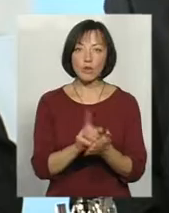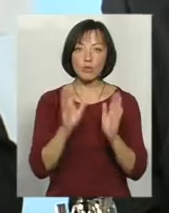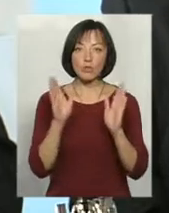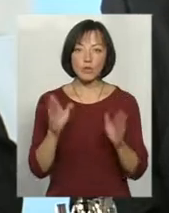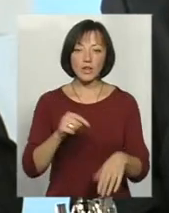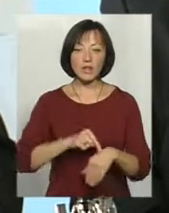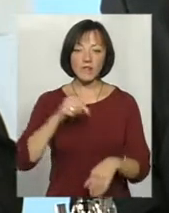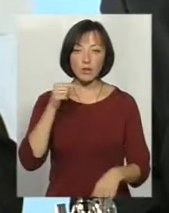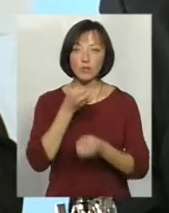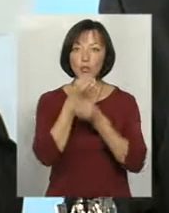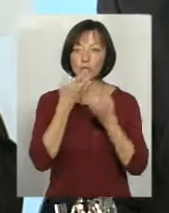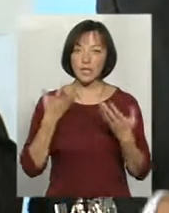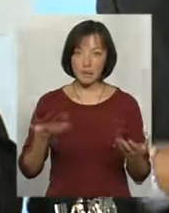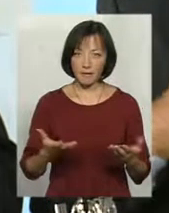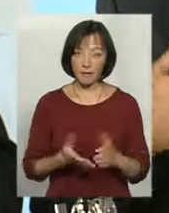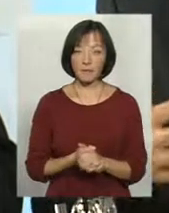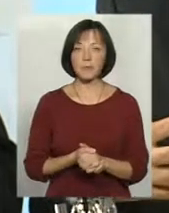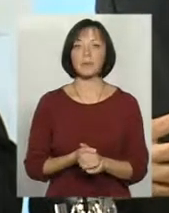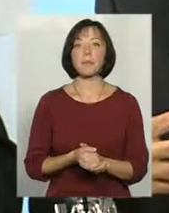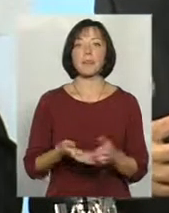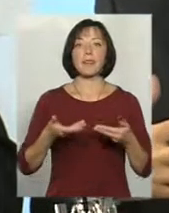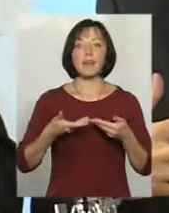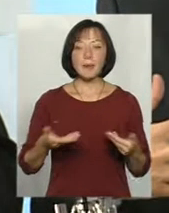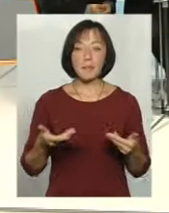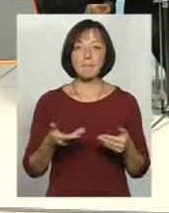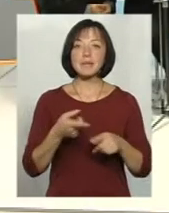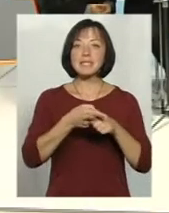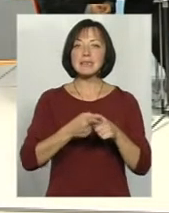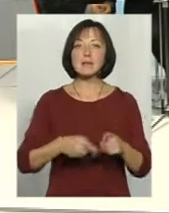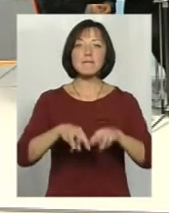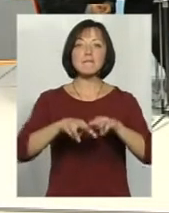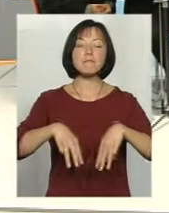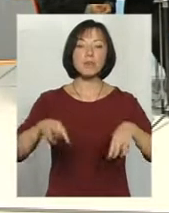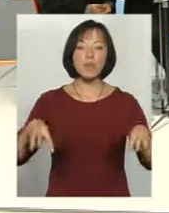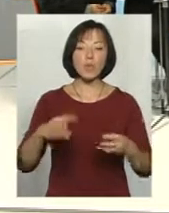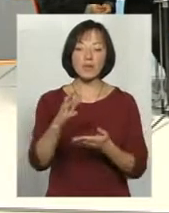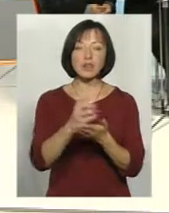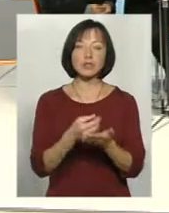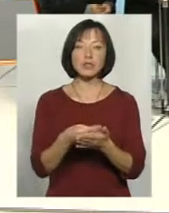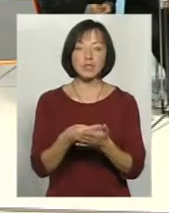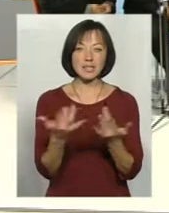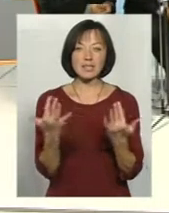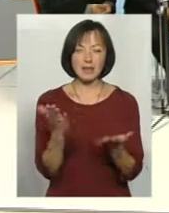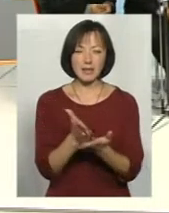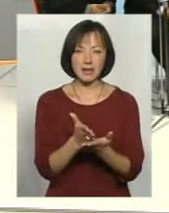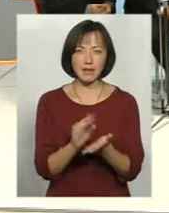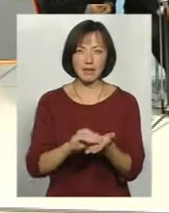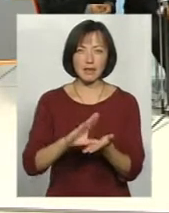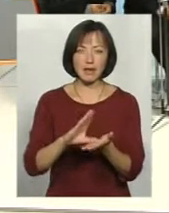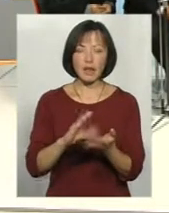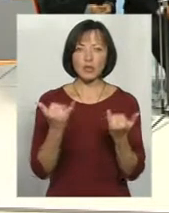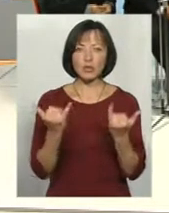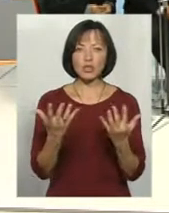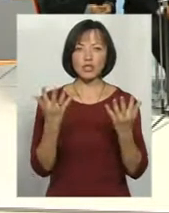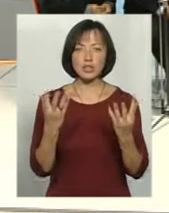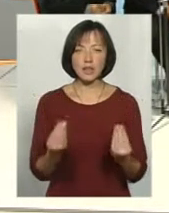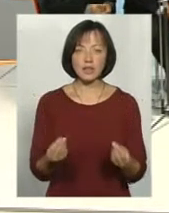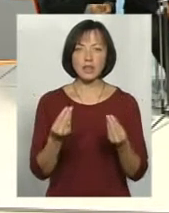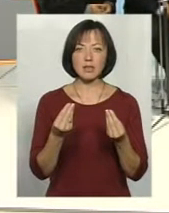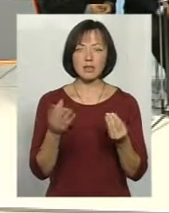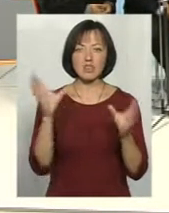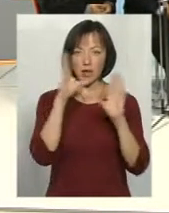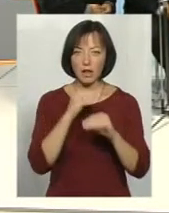і відгук позитивний. З півмільйона в скарбниці скільки вже є? Ну, на сьогоднішній день нам